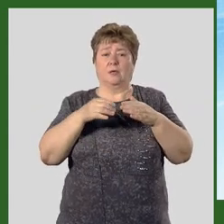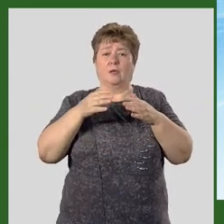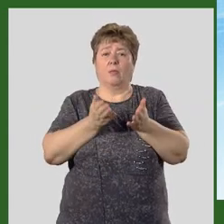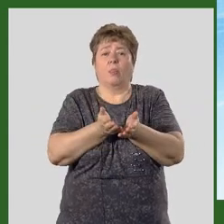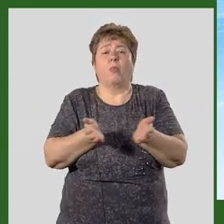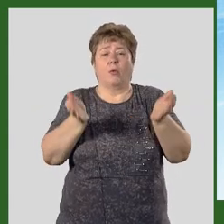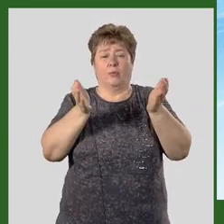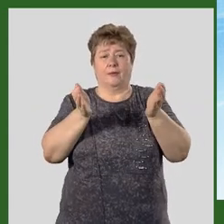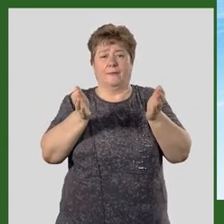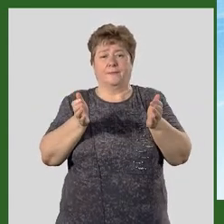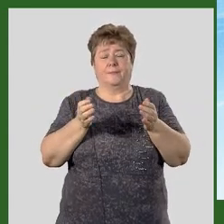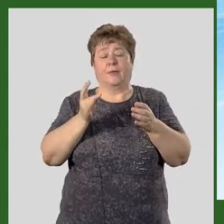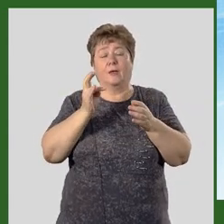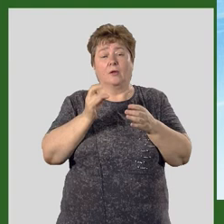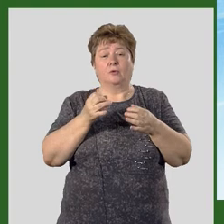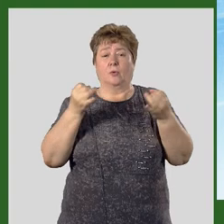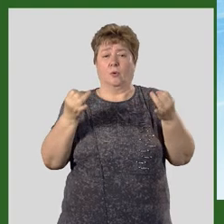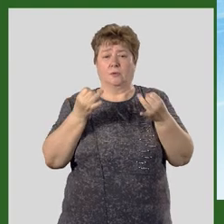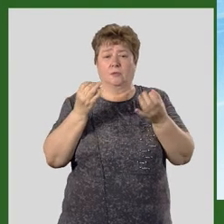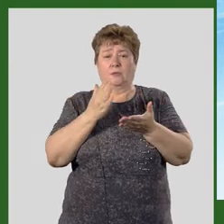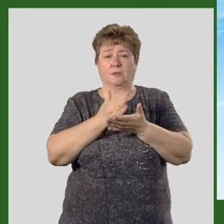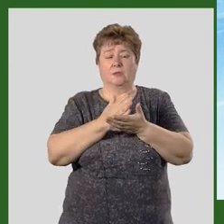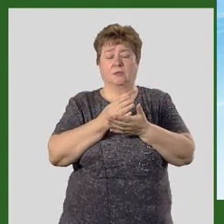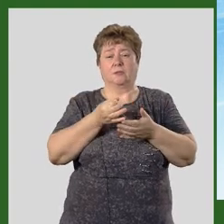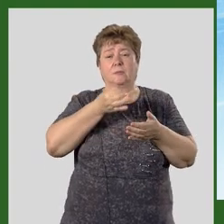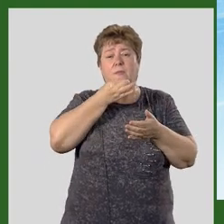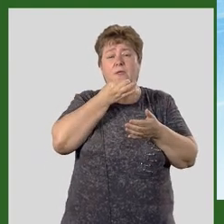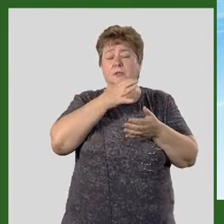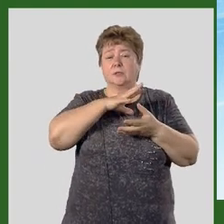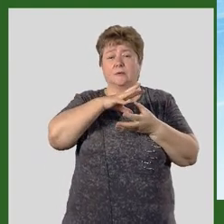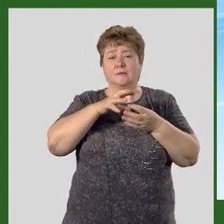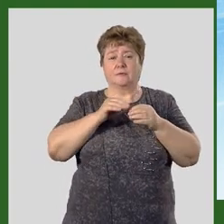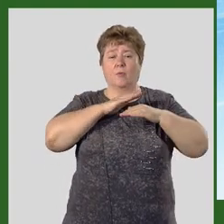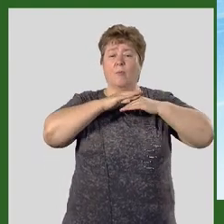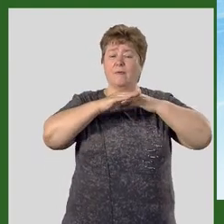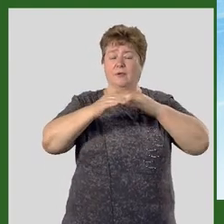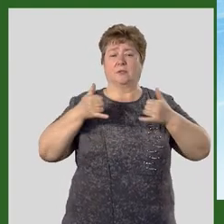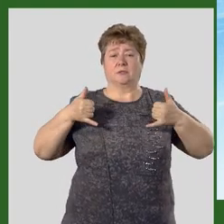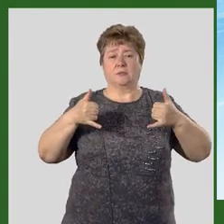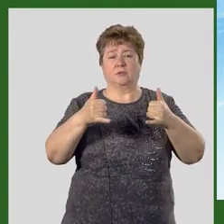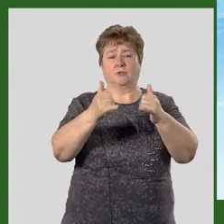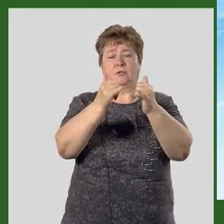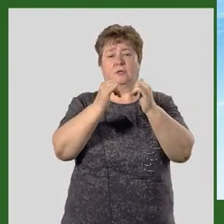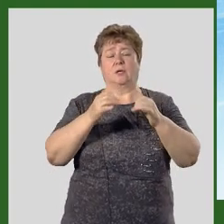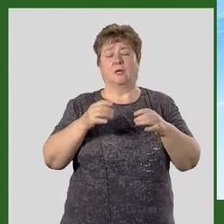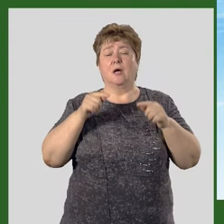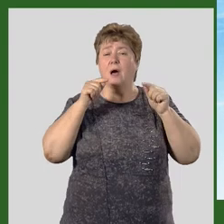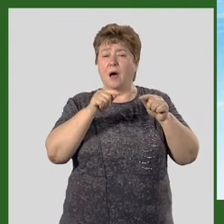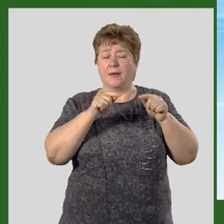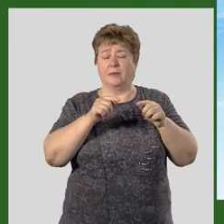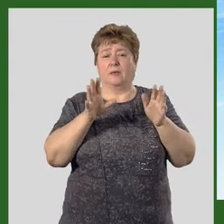донные. Но нам интересны прежде всего поверхностные течения. Именно